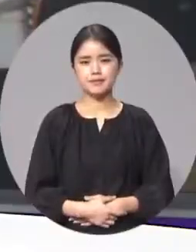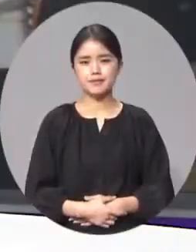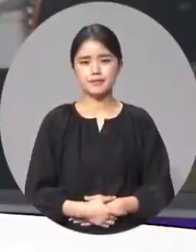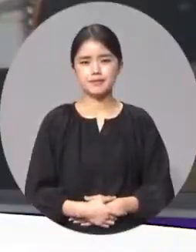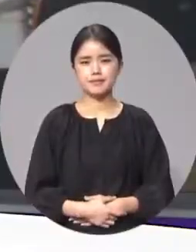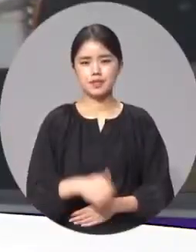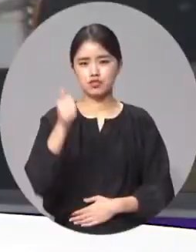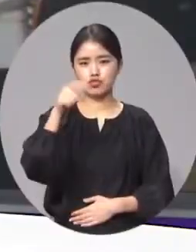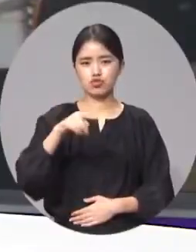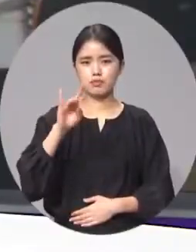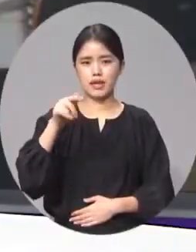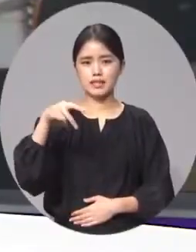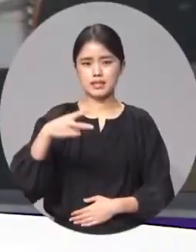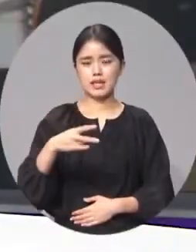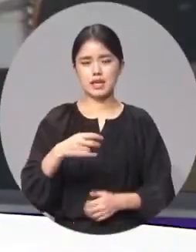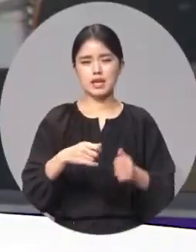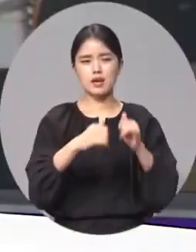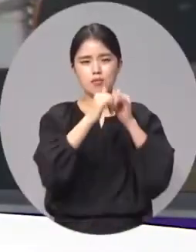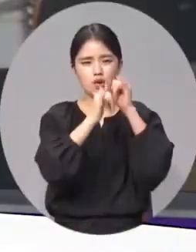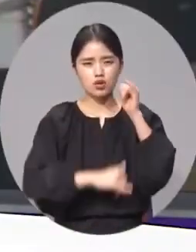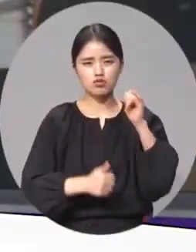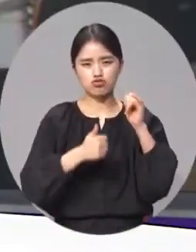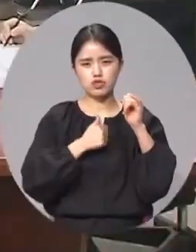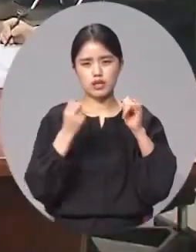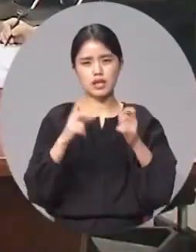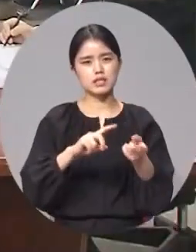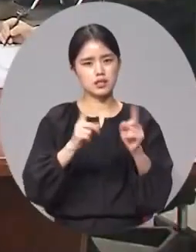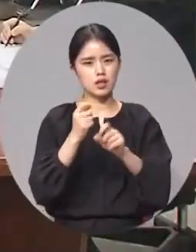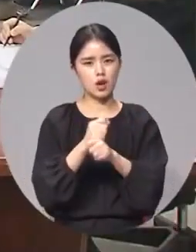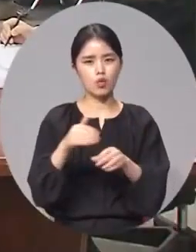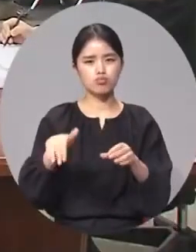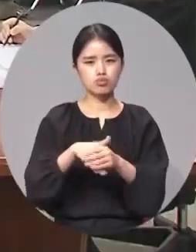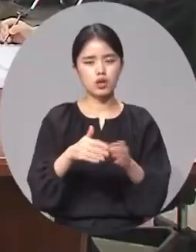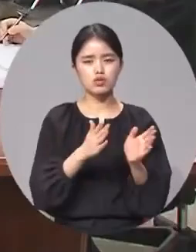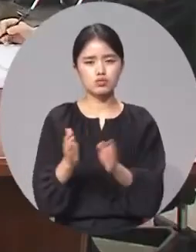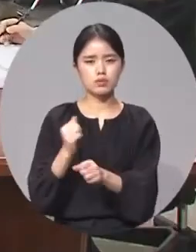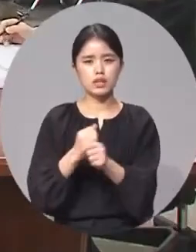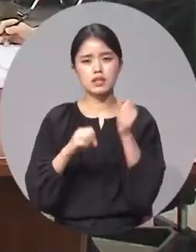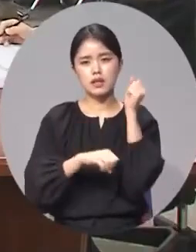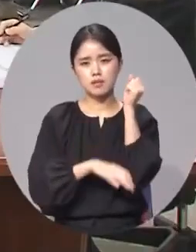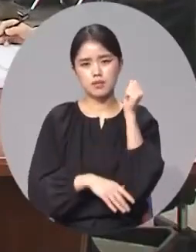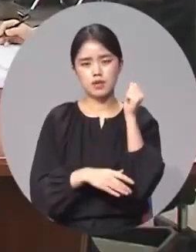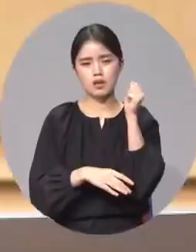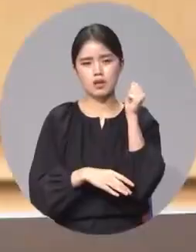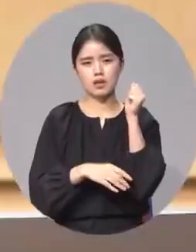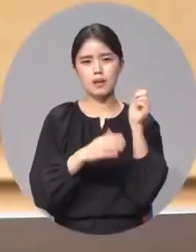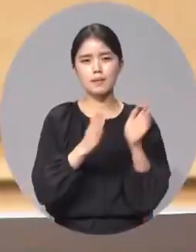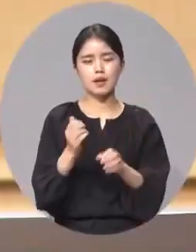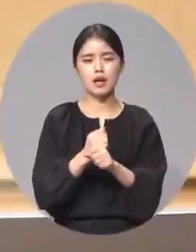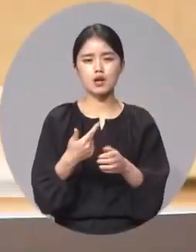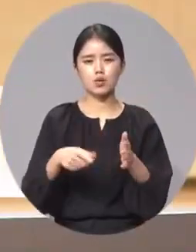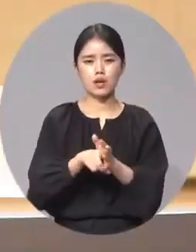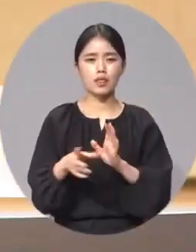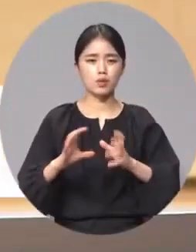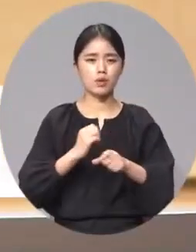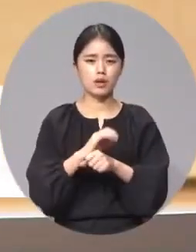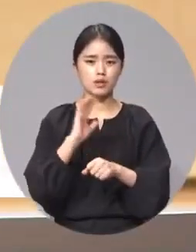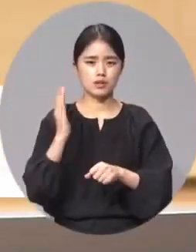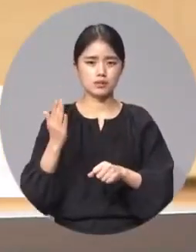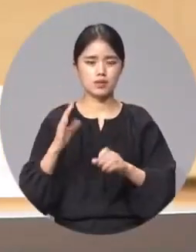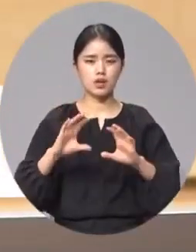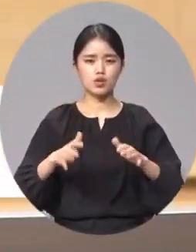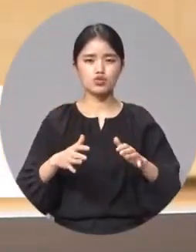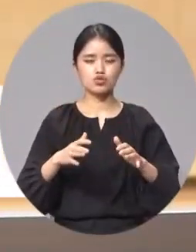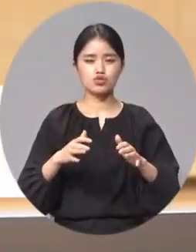후백제의 역사적 위상을 재정립하고 문화권 전기의 토대를 마련하기 위한 토론회가 개최됐습니다 오늘 국회